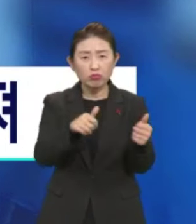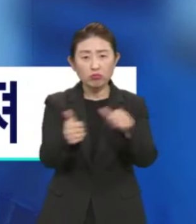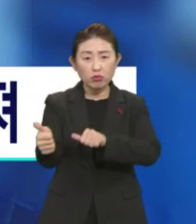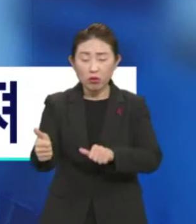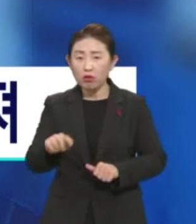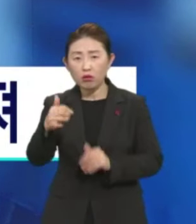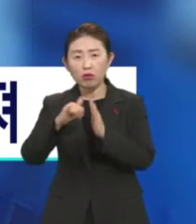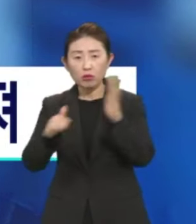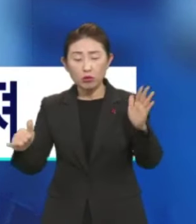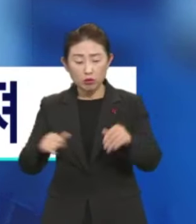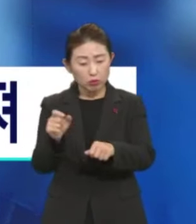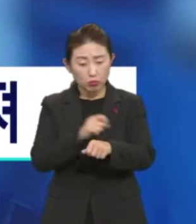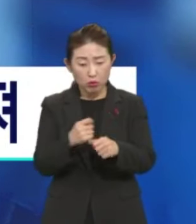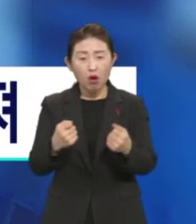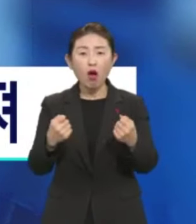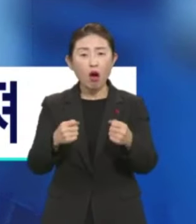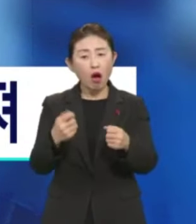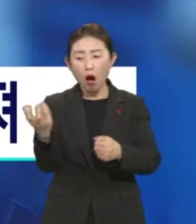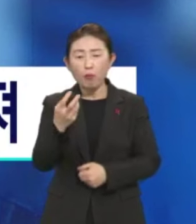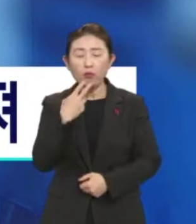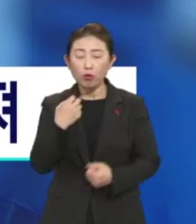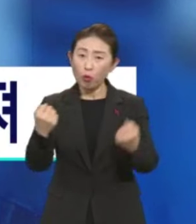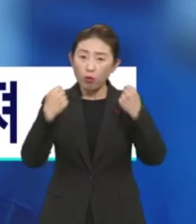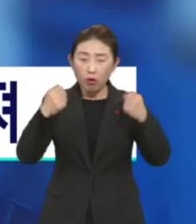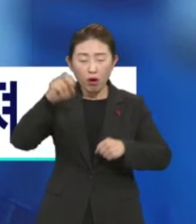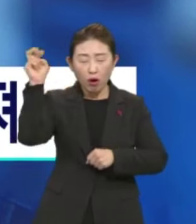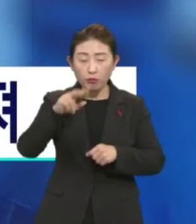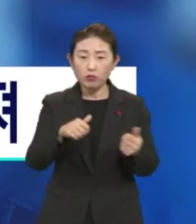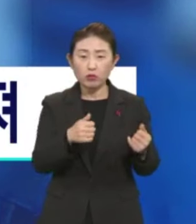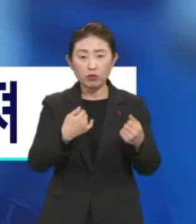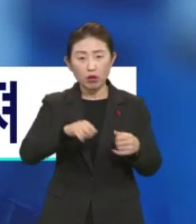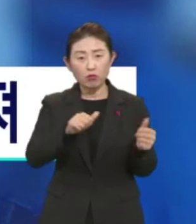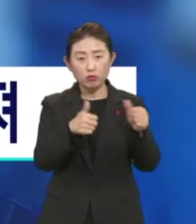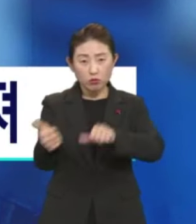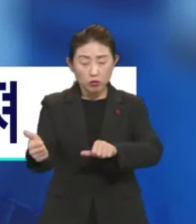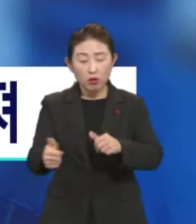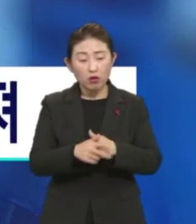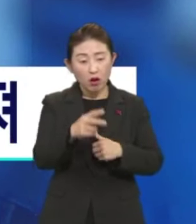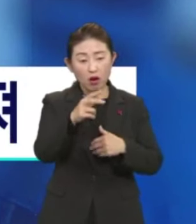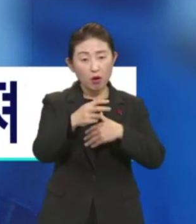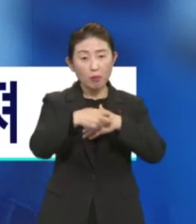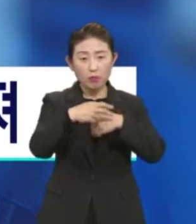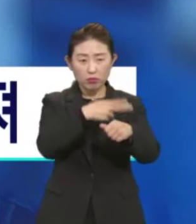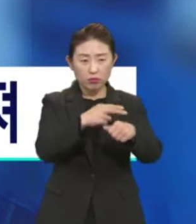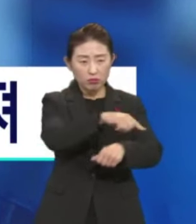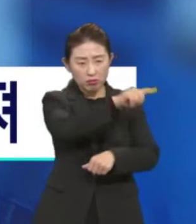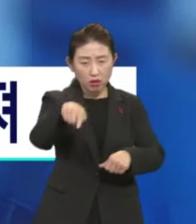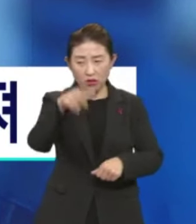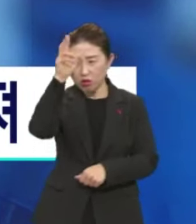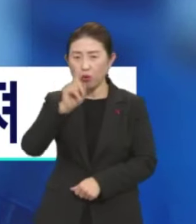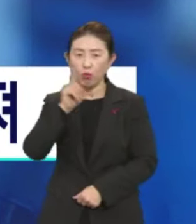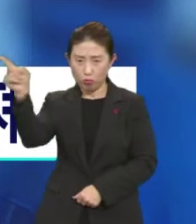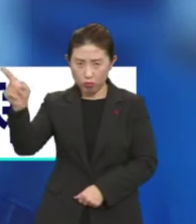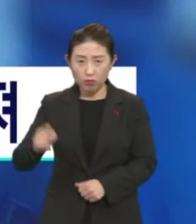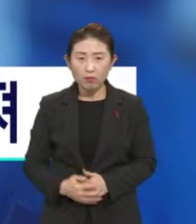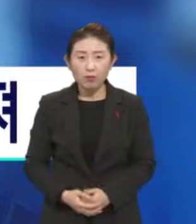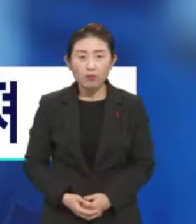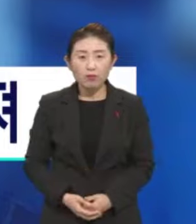유족들은 특별한 아픈 곳 없이 건강했던 딸이 갑작스레 숨졌다며 의료진을 경찰에 고소했습니다 양정진